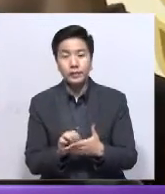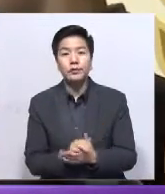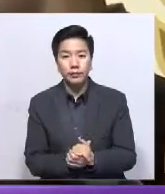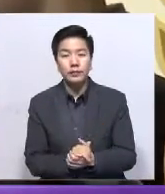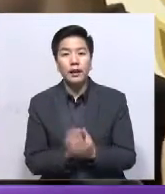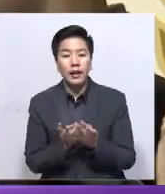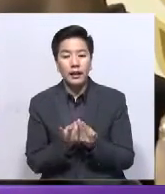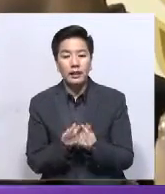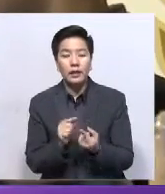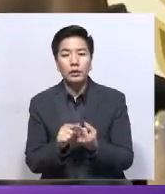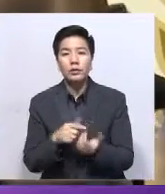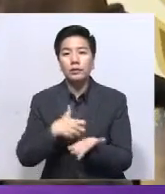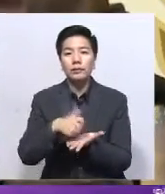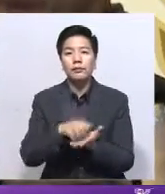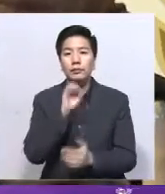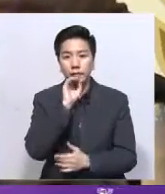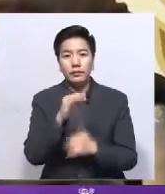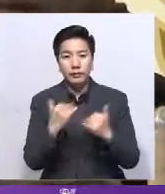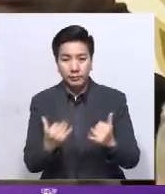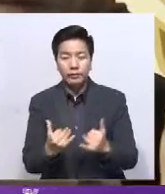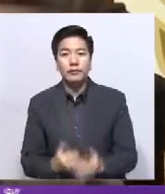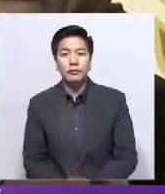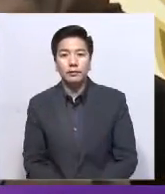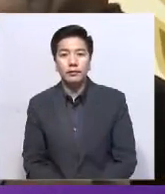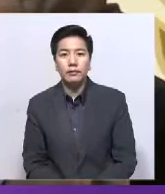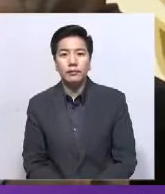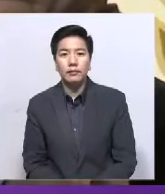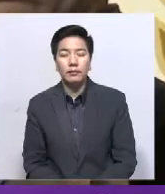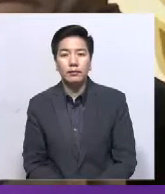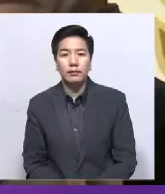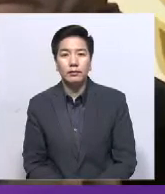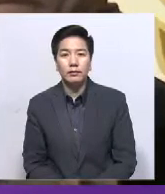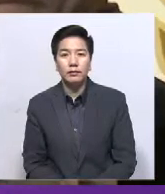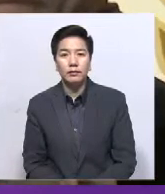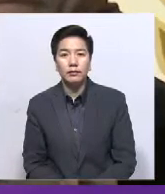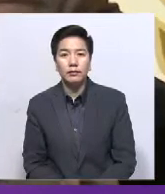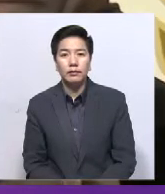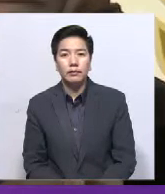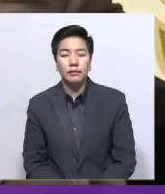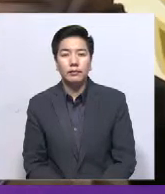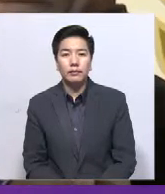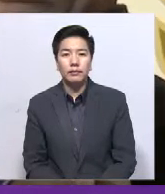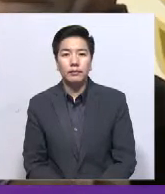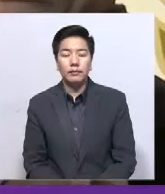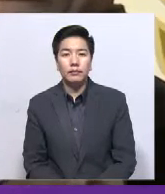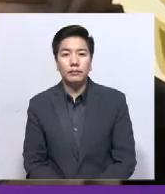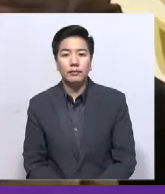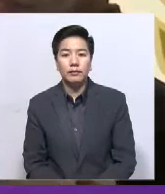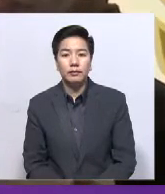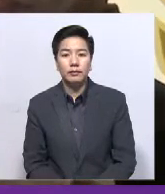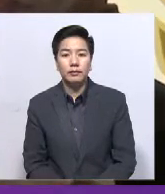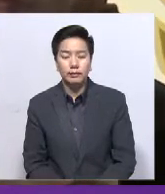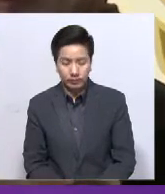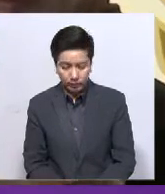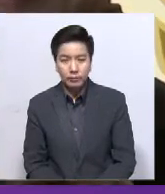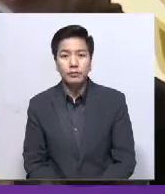รายละเอียดในคำให้การครับประมาณนั้นนะฮะ หมายถึงเขาเป็นคนเซ็นรับทราบการเปลี่ยนแปลงสำนวนแก้ไขใหม่ใช่ไหมคะ